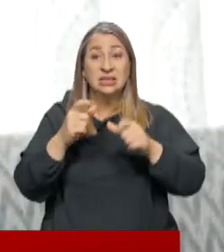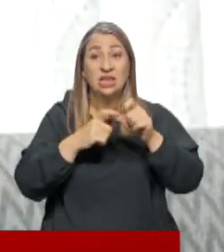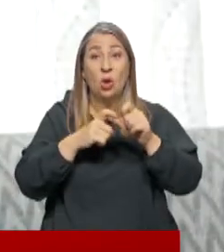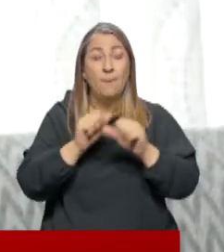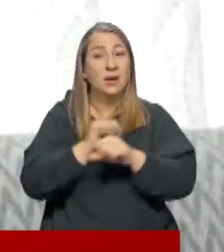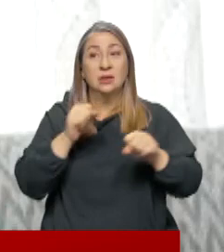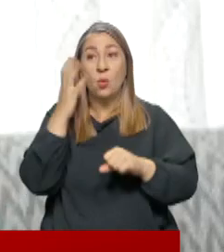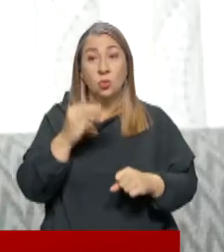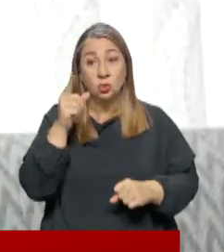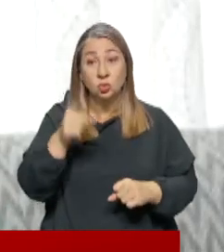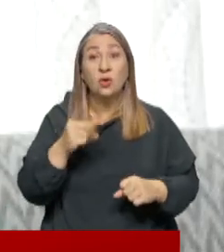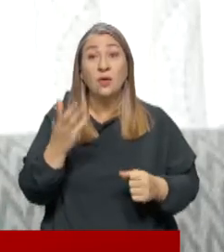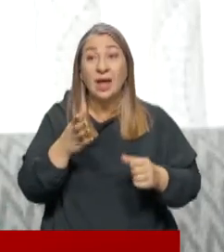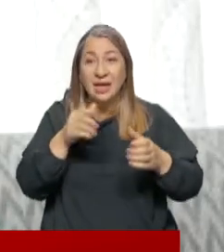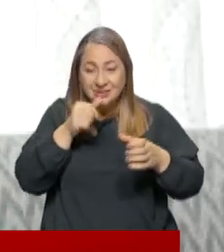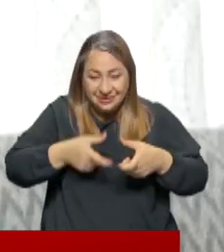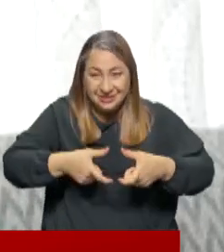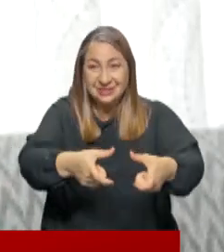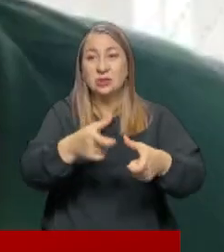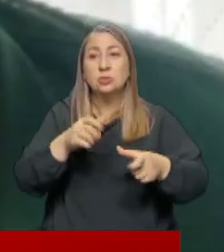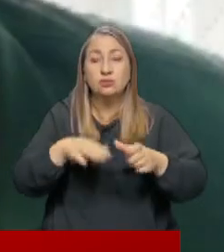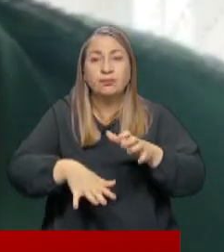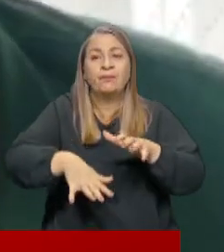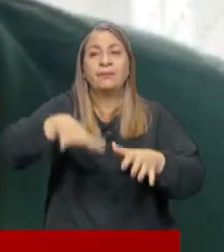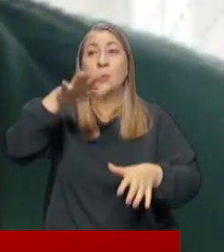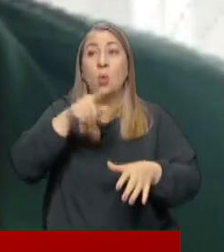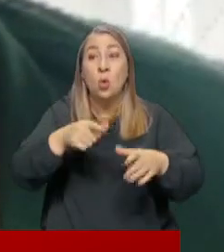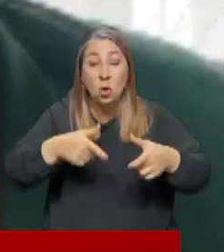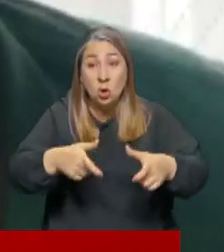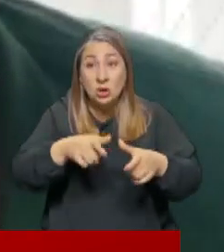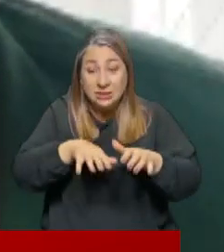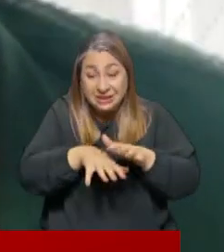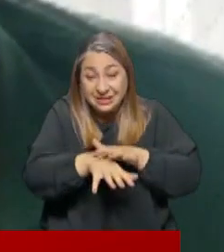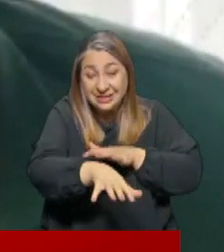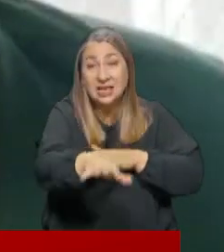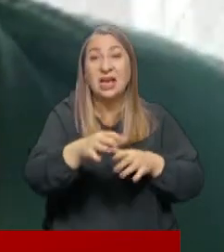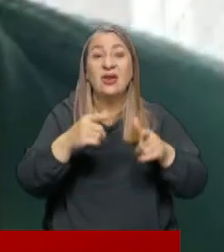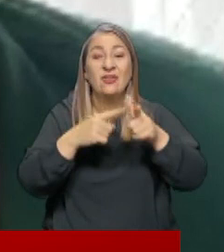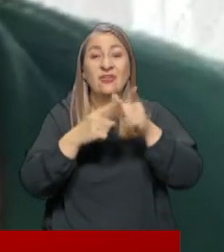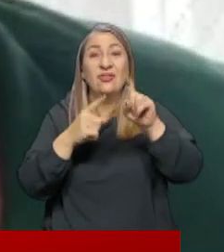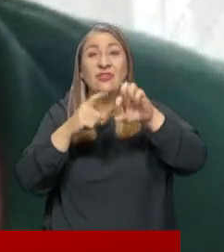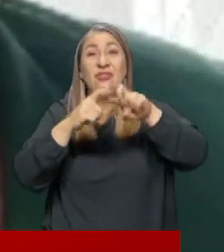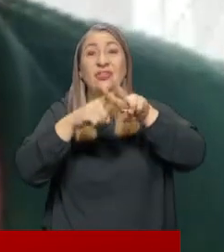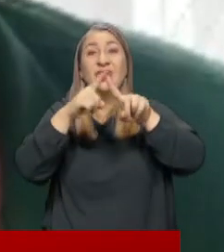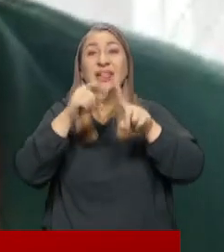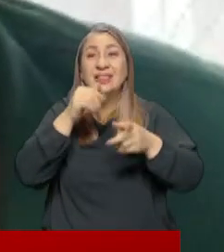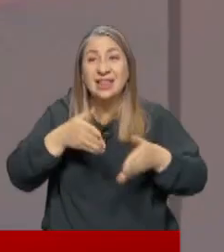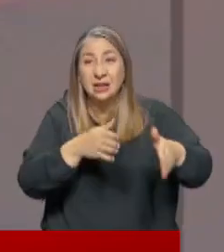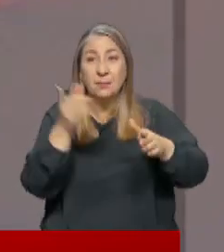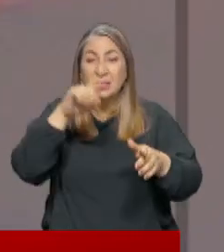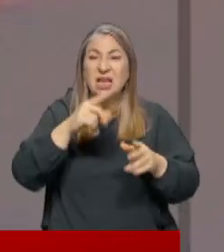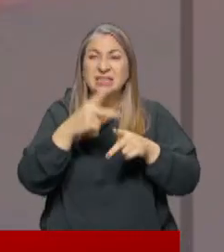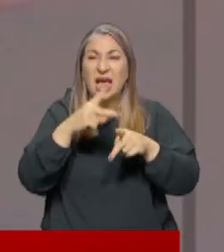patlaması yaşandı. Ve logarlara, menfezlere doldu. O menfezler aracılığıyla Fırat Nehri'ne tekrar siyanür karıştı